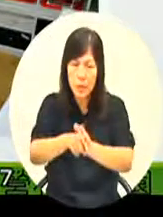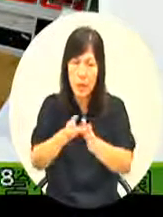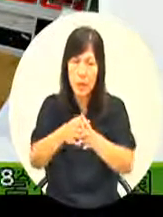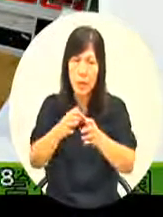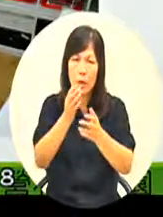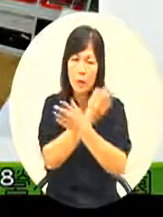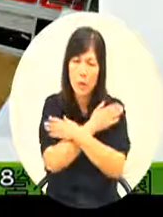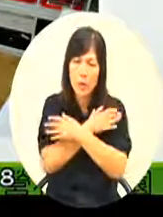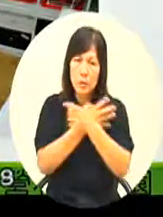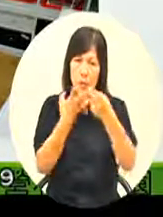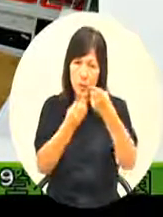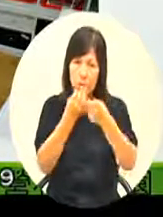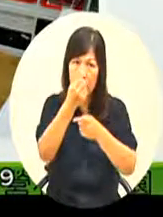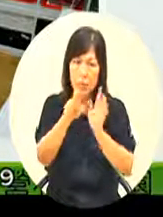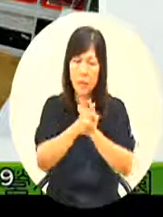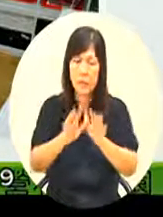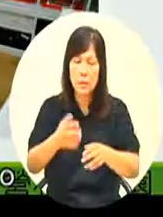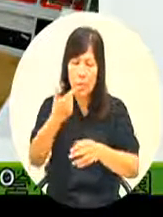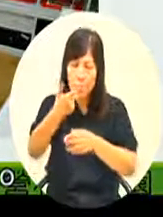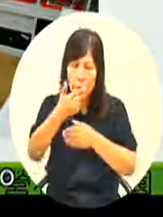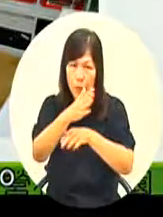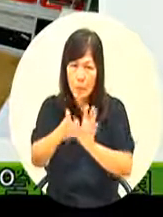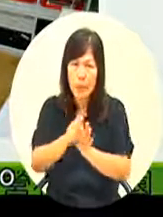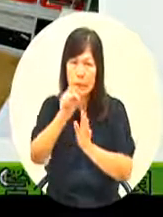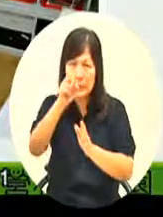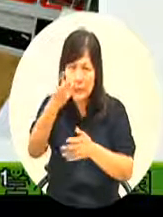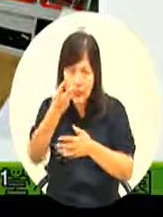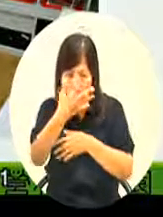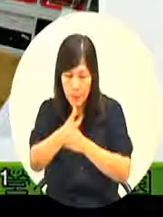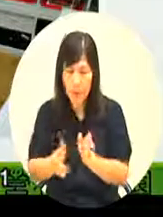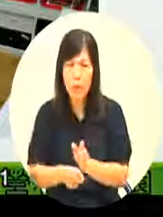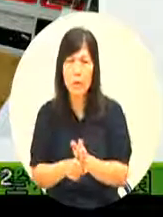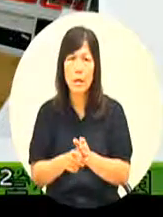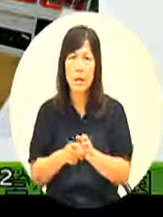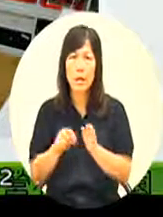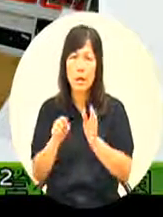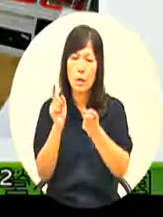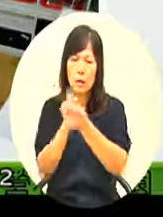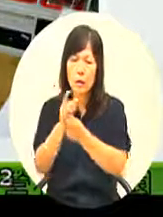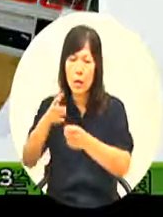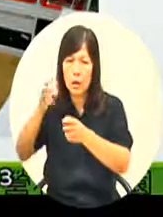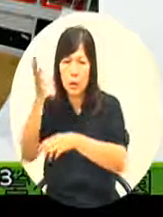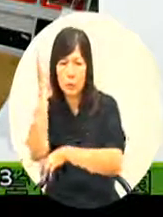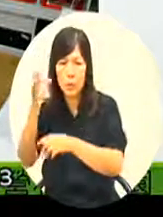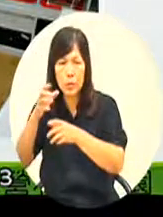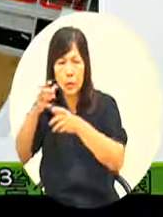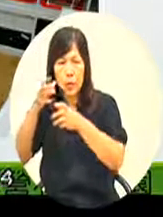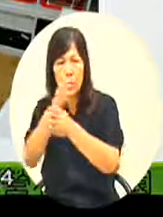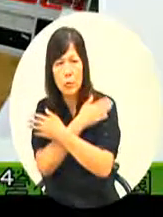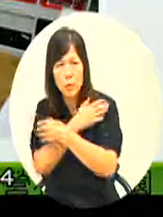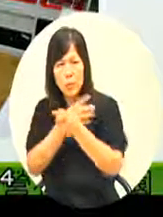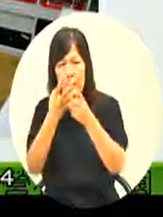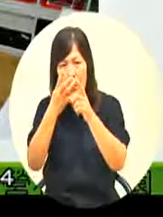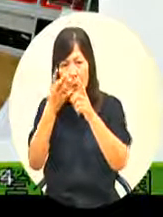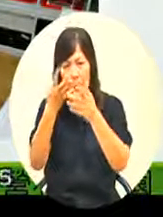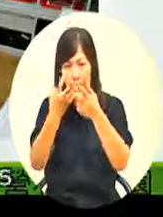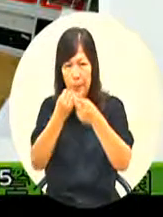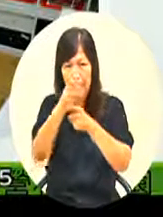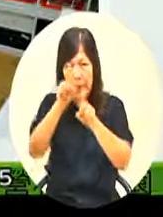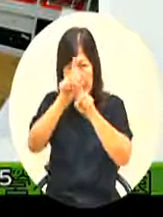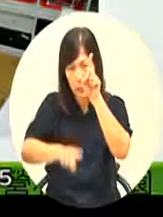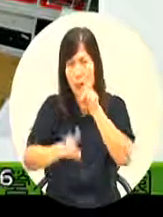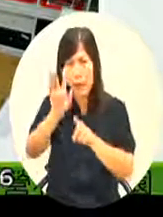个比例，现在看到6班、12班是其实跟整个公立幼稚园比例还是差太多哈。